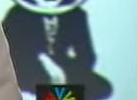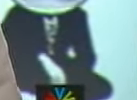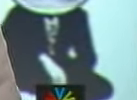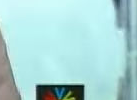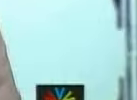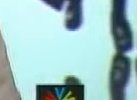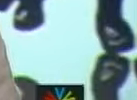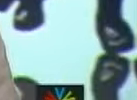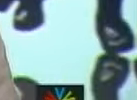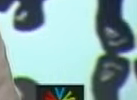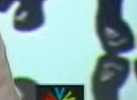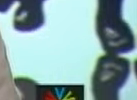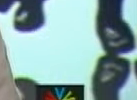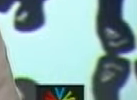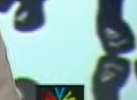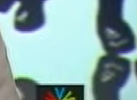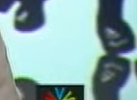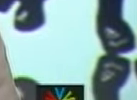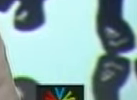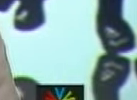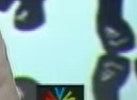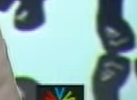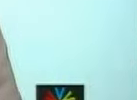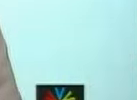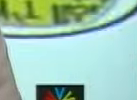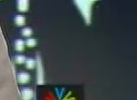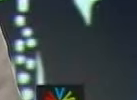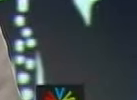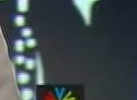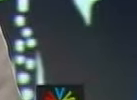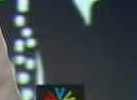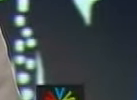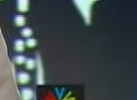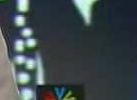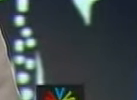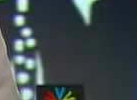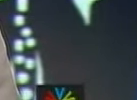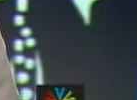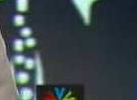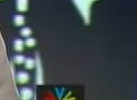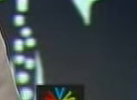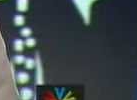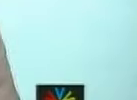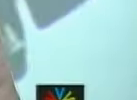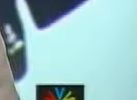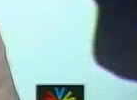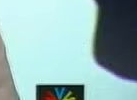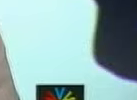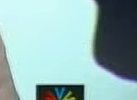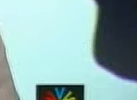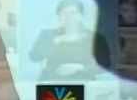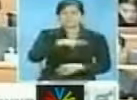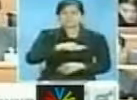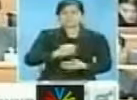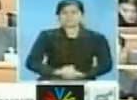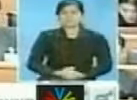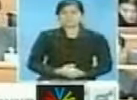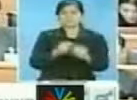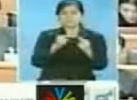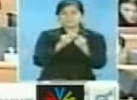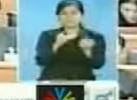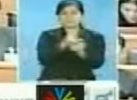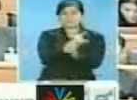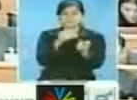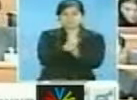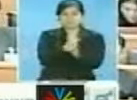ของความพยายามที่จะสร้าสร้างความปรองดองนะฮะแล้วก็มีมุมมองหลายด้านนะครับลองฟังเสียงคุณจตุพรพรหมพันธ์ครับในสังคม